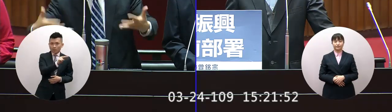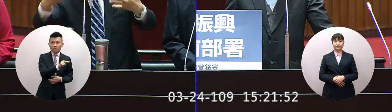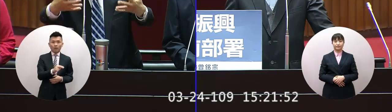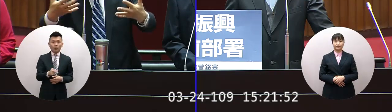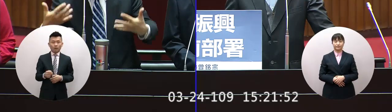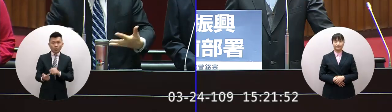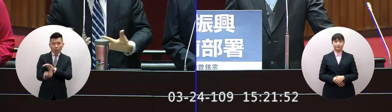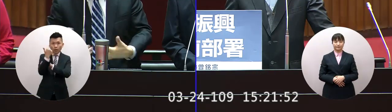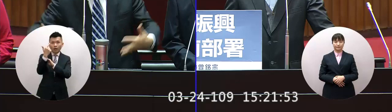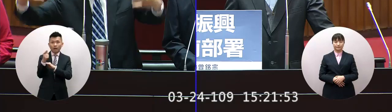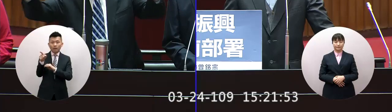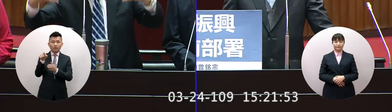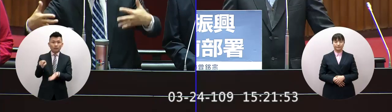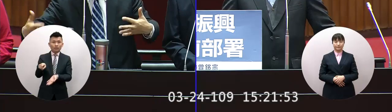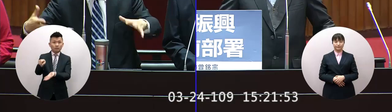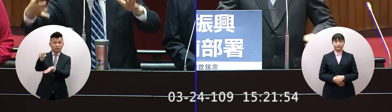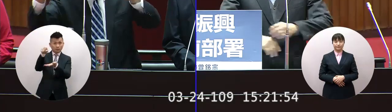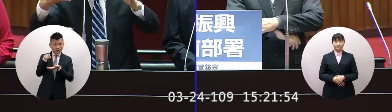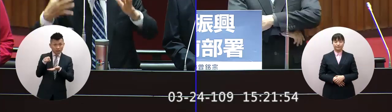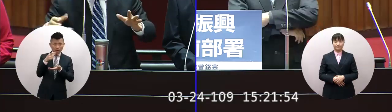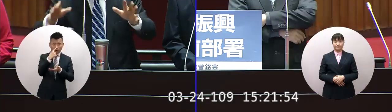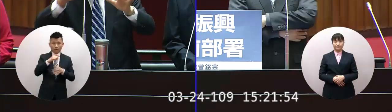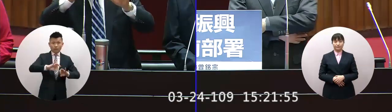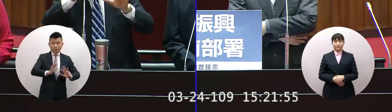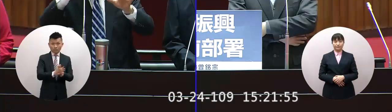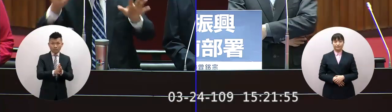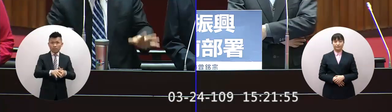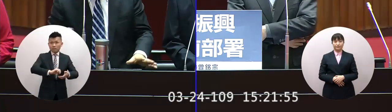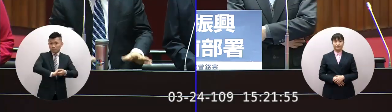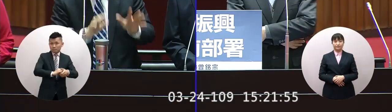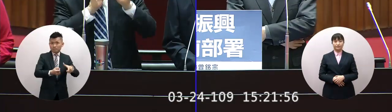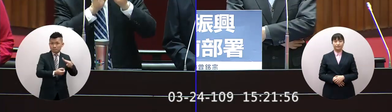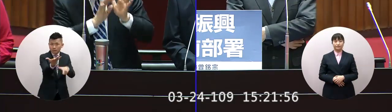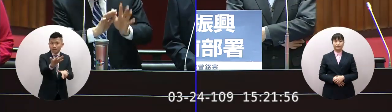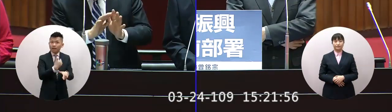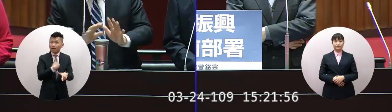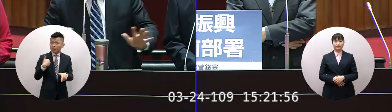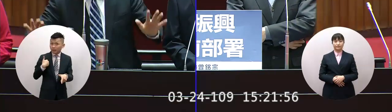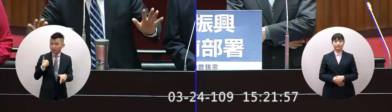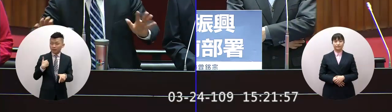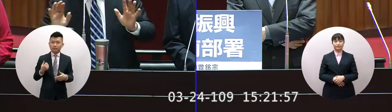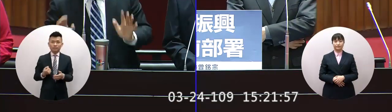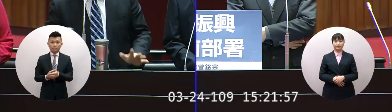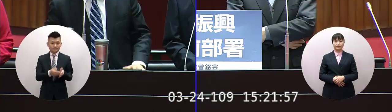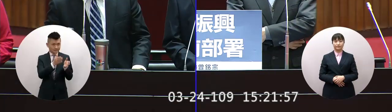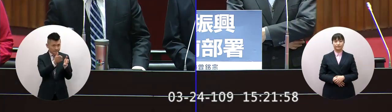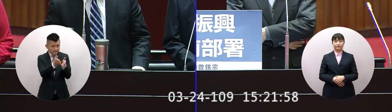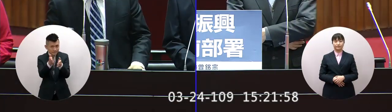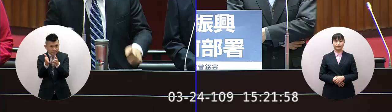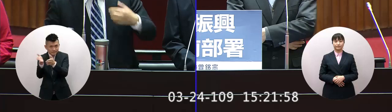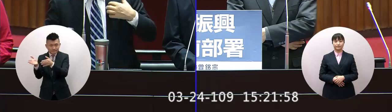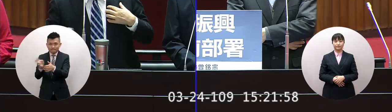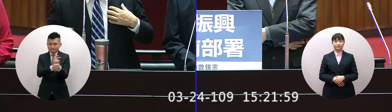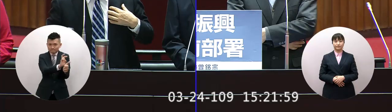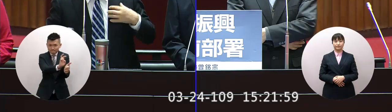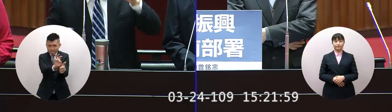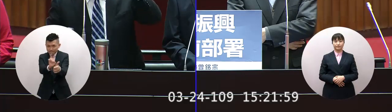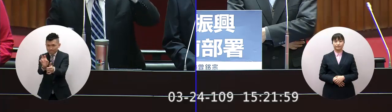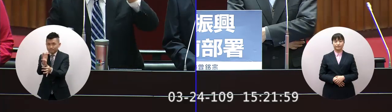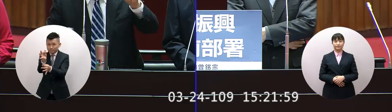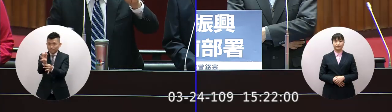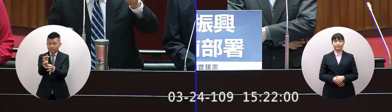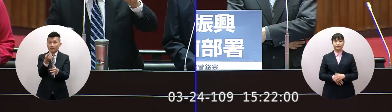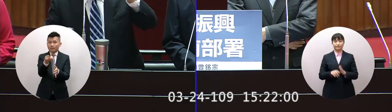度，拄好伫你即阵了啊，我排版就会当发表啊，从规个各方面拢要照顾好搞，就我